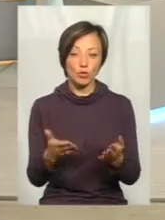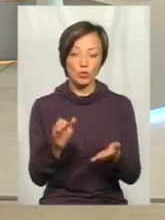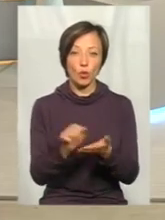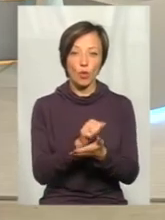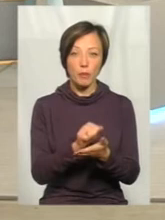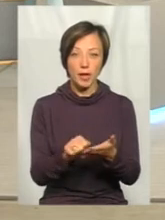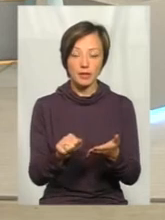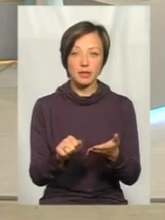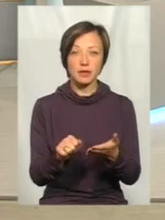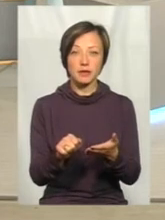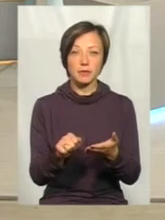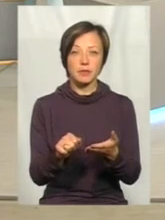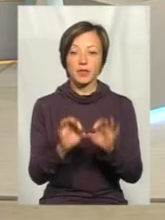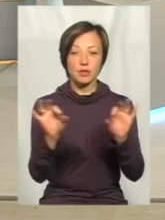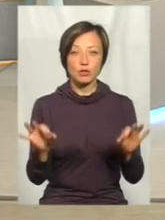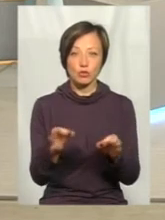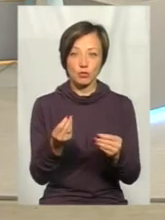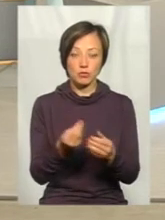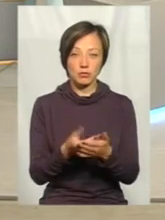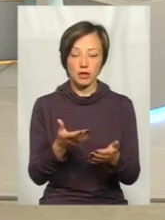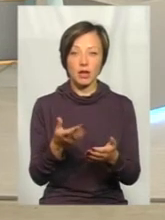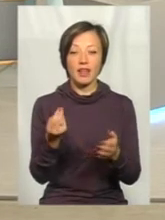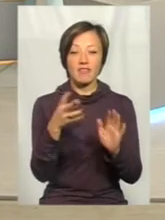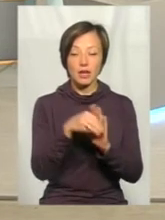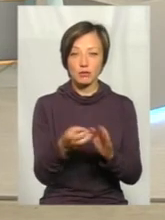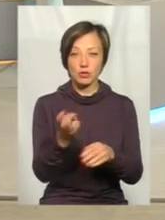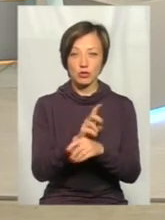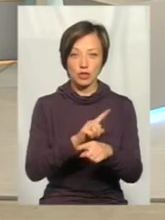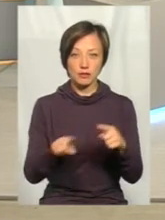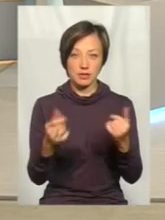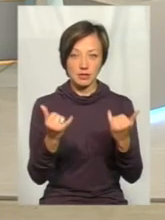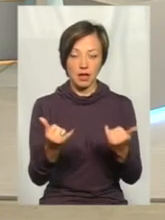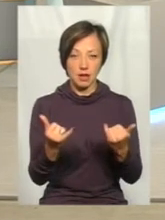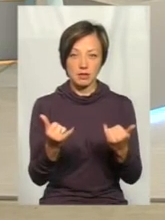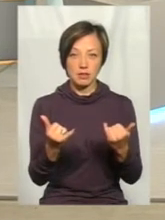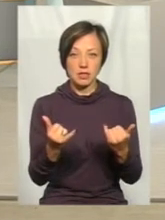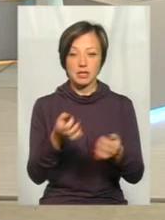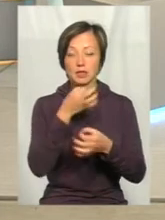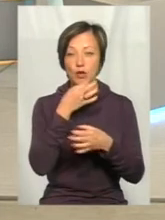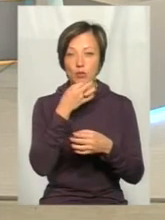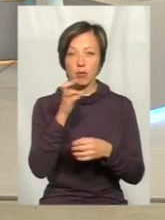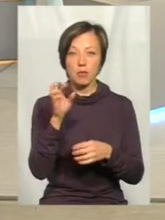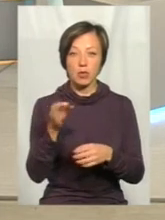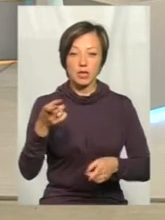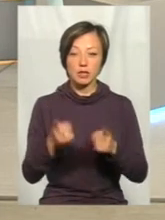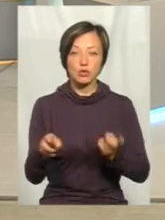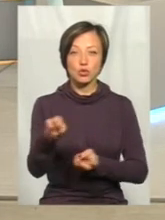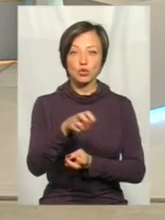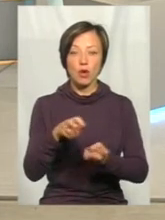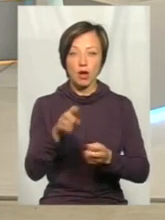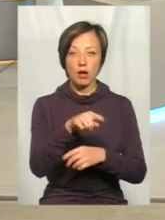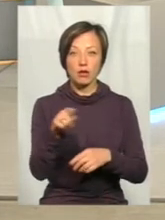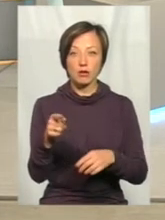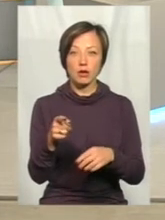документи, що їм там ну, нічого не коштувало б, то інвестор би зайшов би швиденько зараз із залюбки, тому що дійсно вони шукають